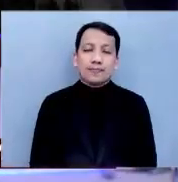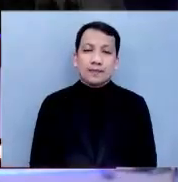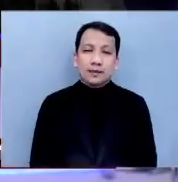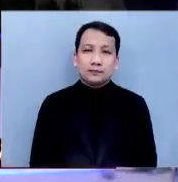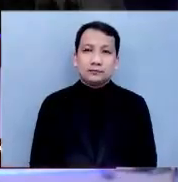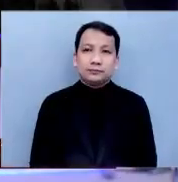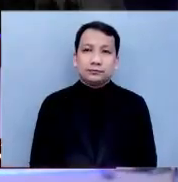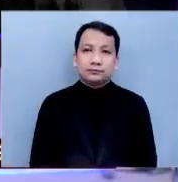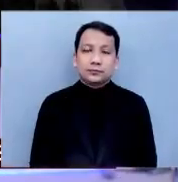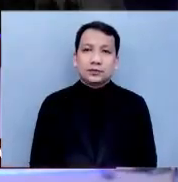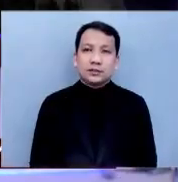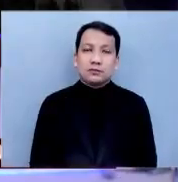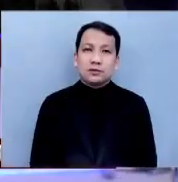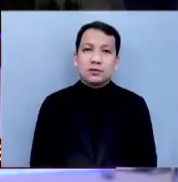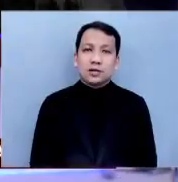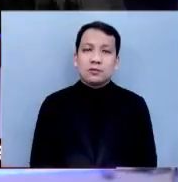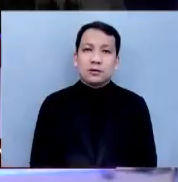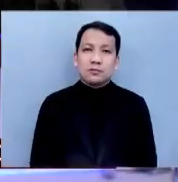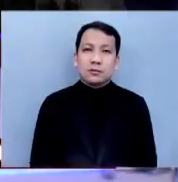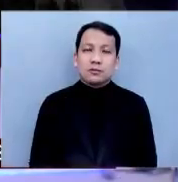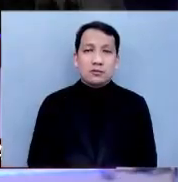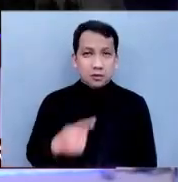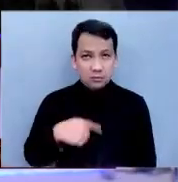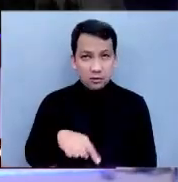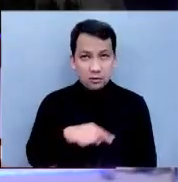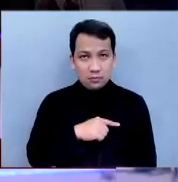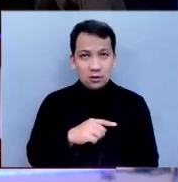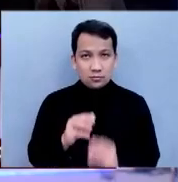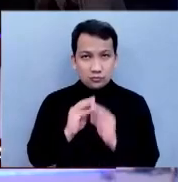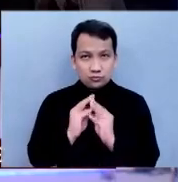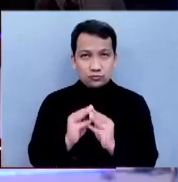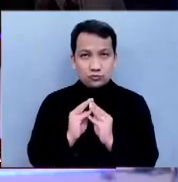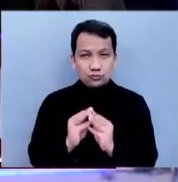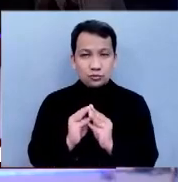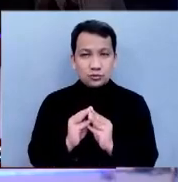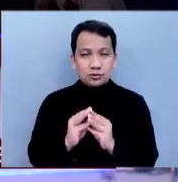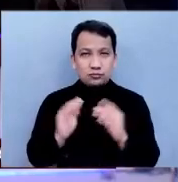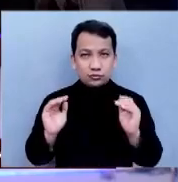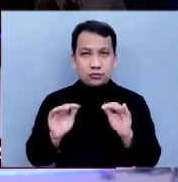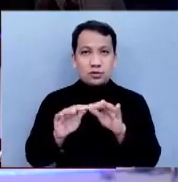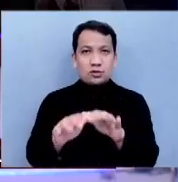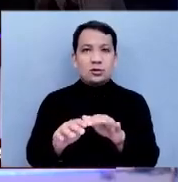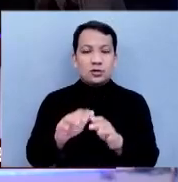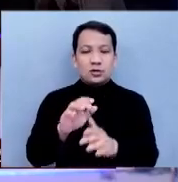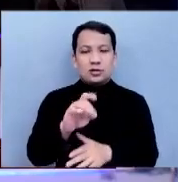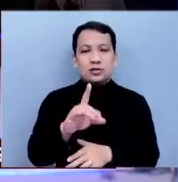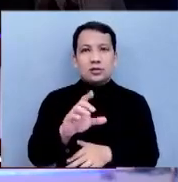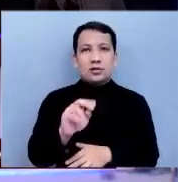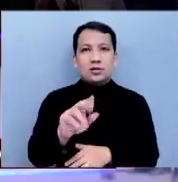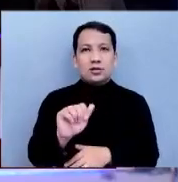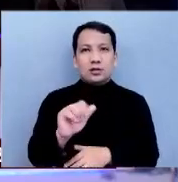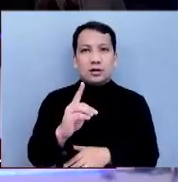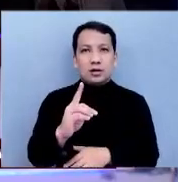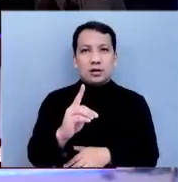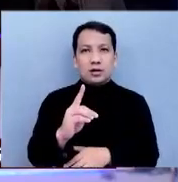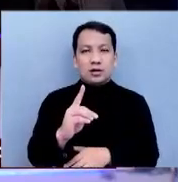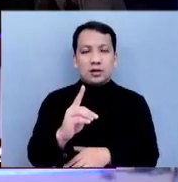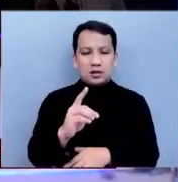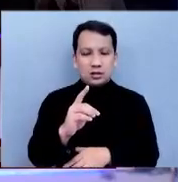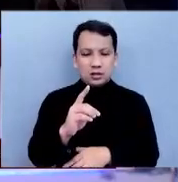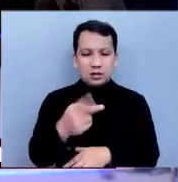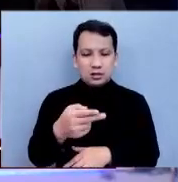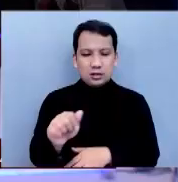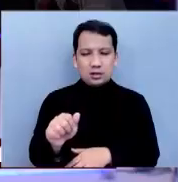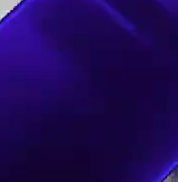Sama-sama muling nakapagdiwang ang ating mga kapatid ng Muslim ng Idil Adha o Feast of Sacrifice. Nasa frontline ng balita ngayon si